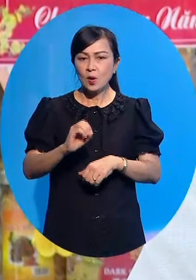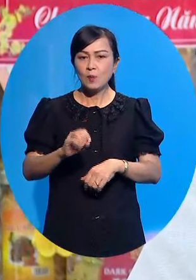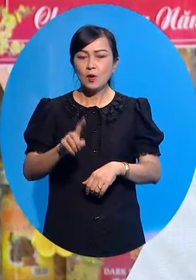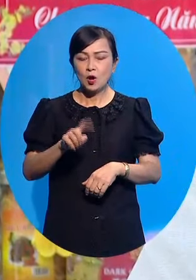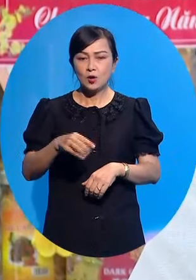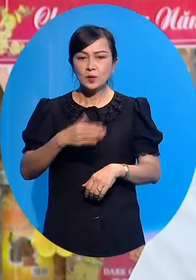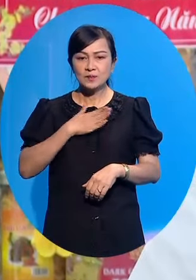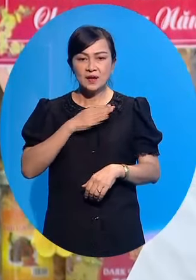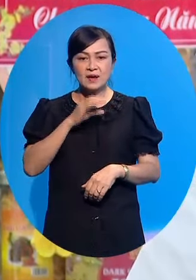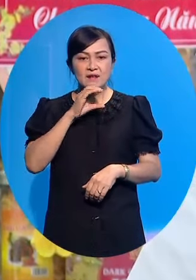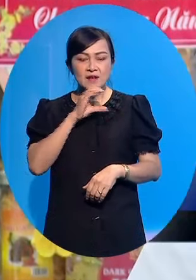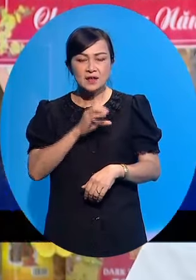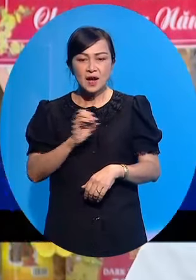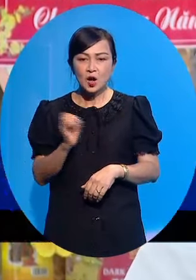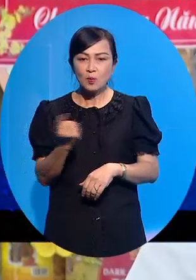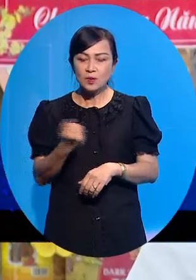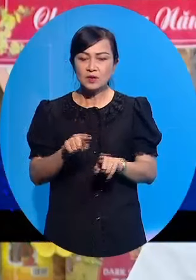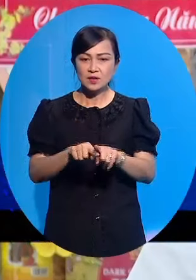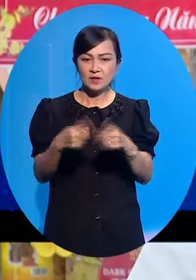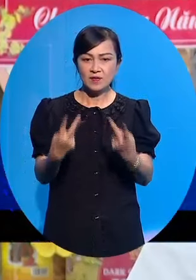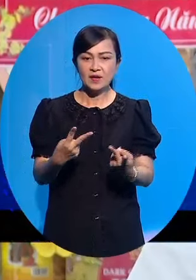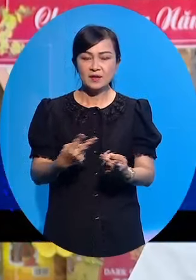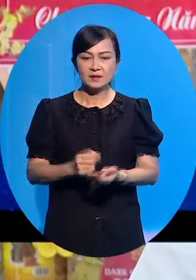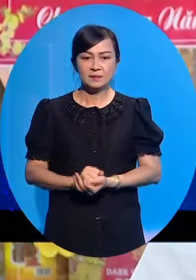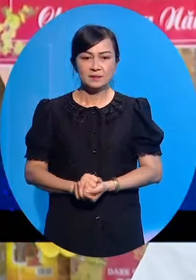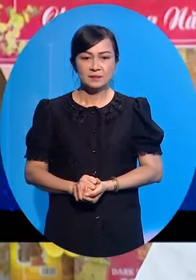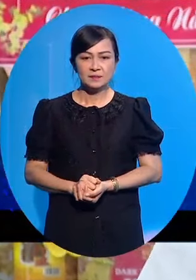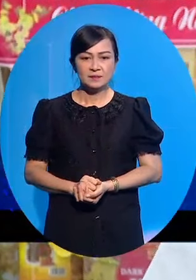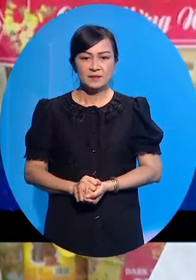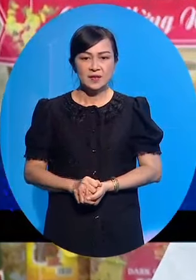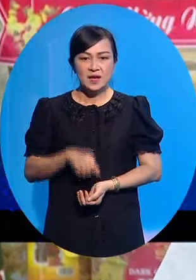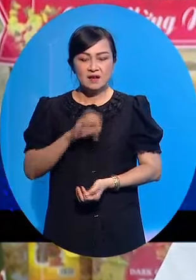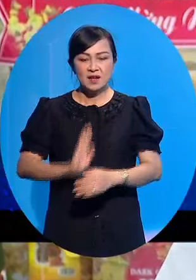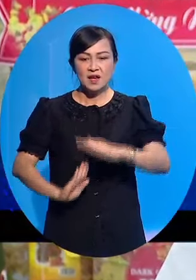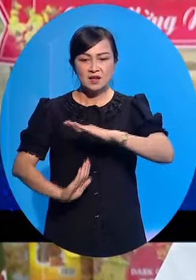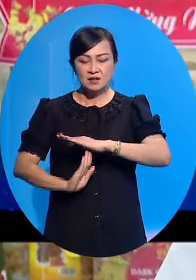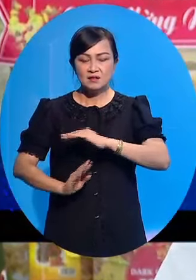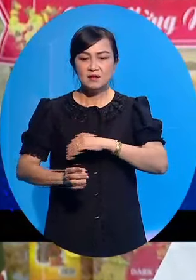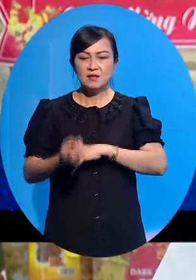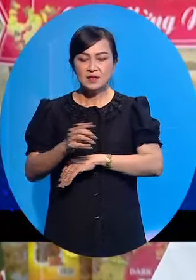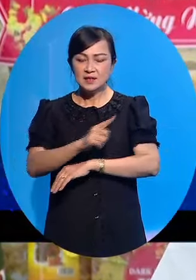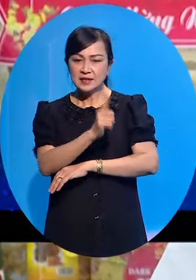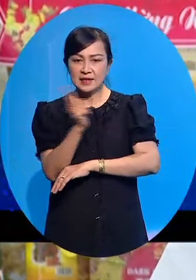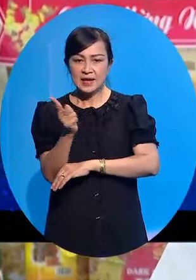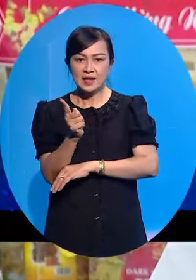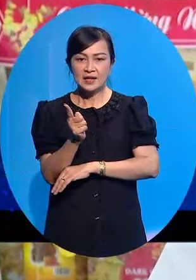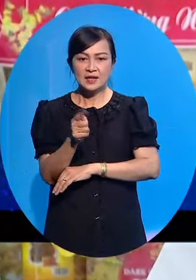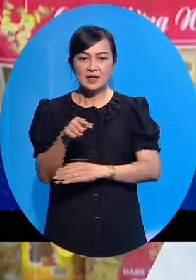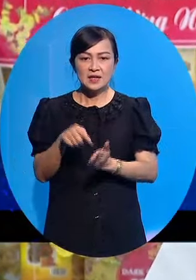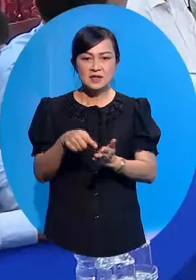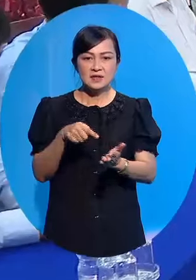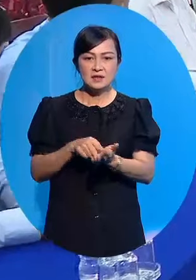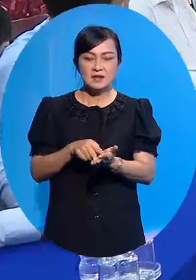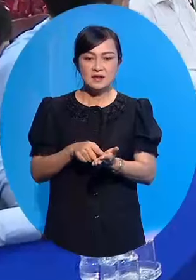chắn là nó không được như thế. Rác mà chỉ cần ngưng vài ba ngày thôi thì